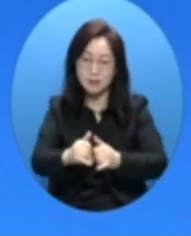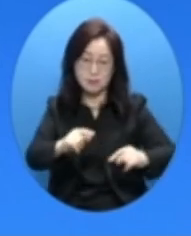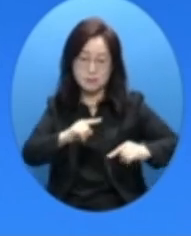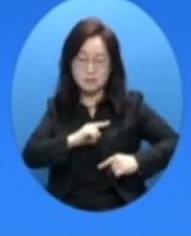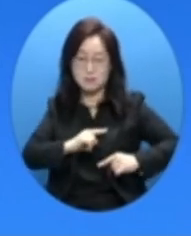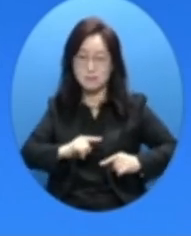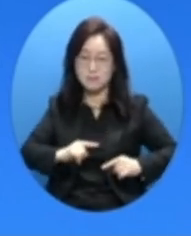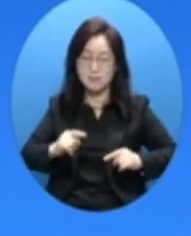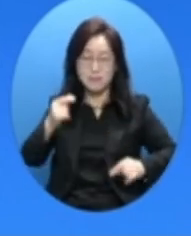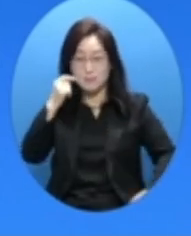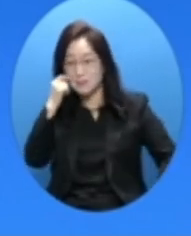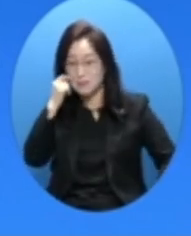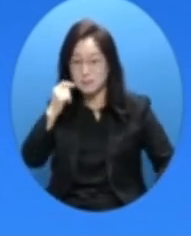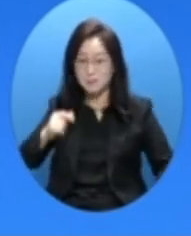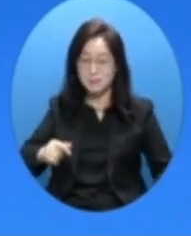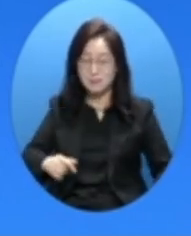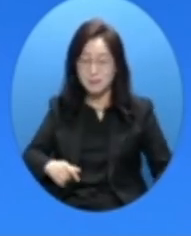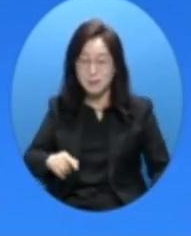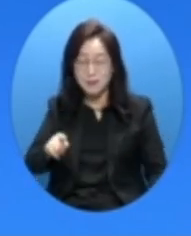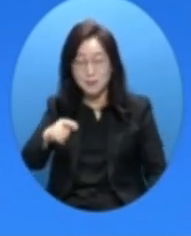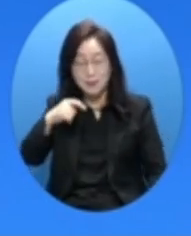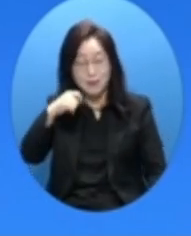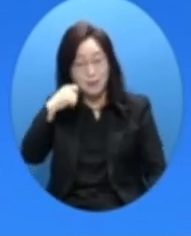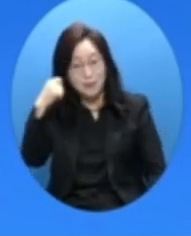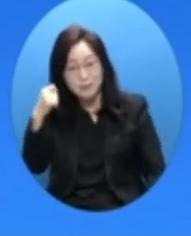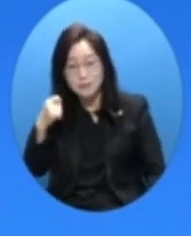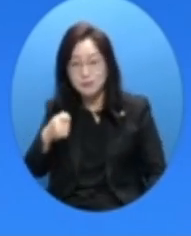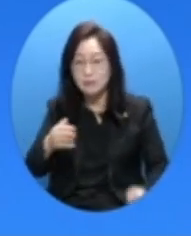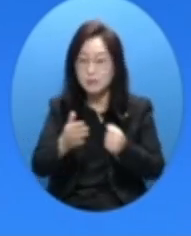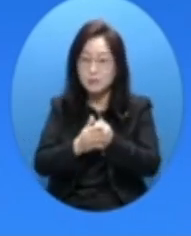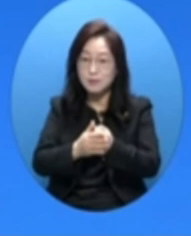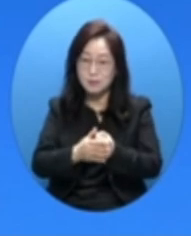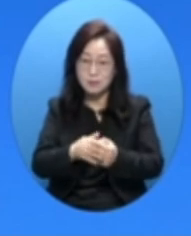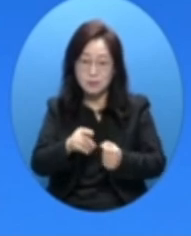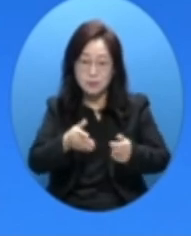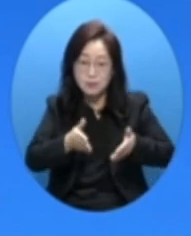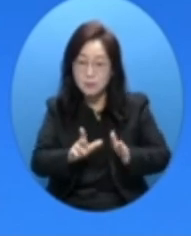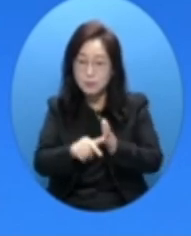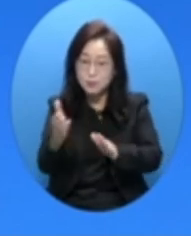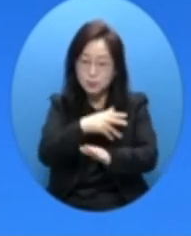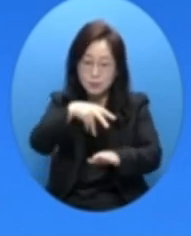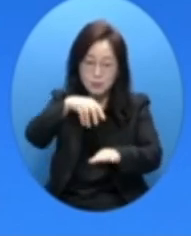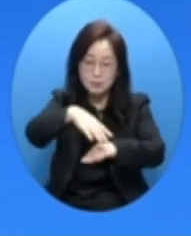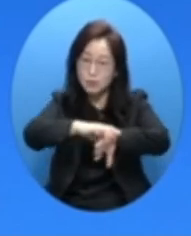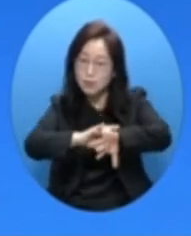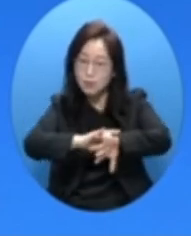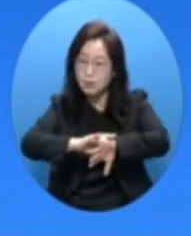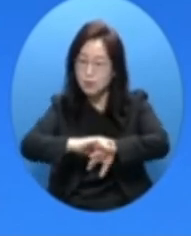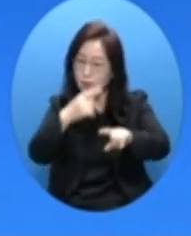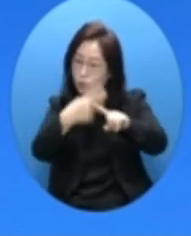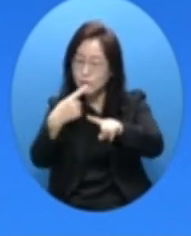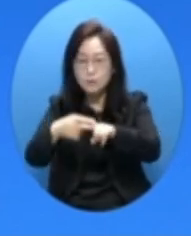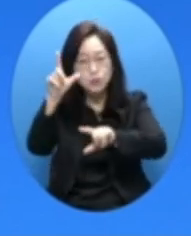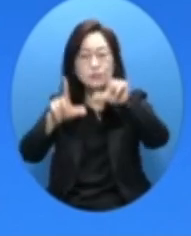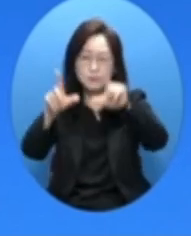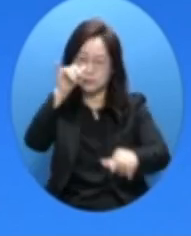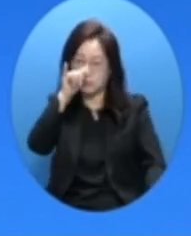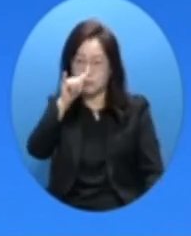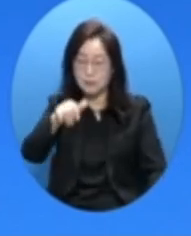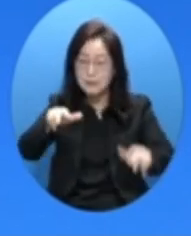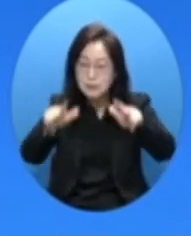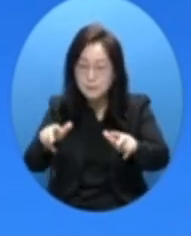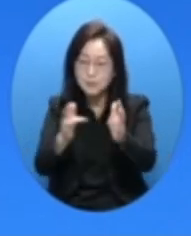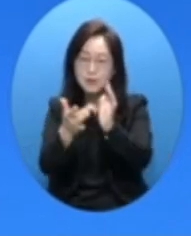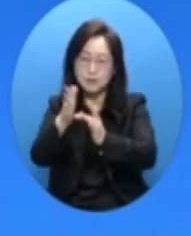우리들이 마치 남아서부터 걷지 못하는 자 같은 그런 삶을 살아가고 있는 경우가 많이 있습니다이 시간 다시 예수 그리스도의 이름을